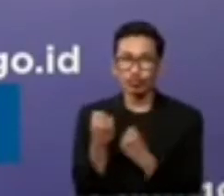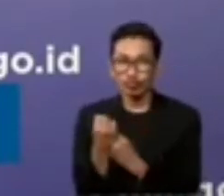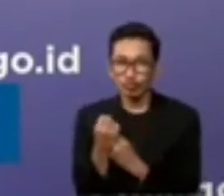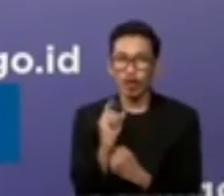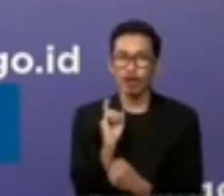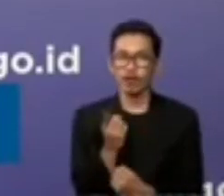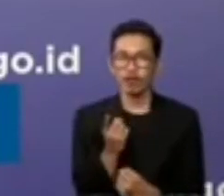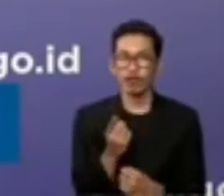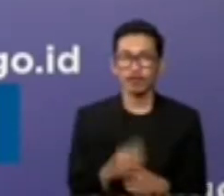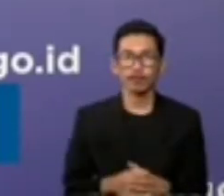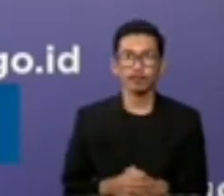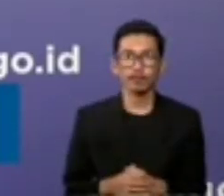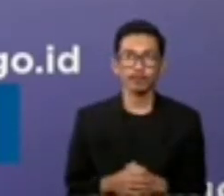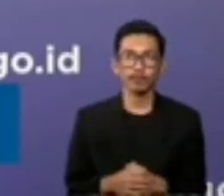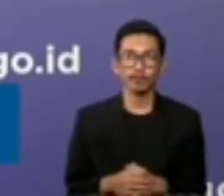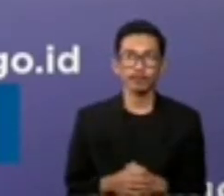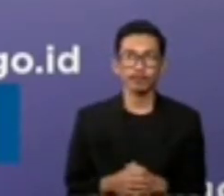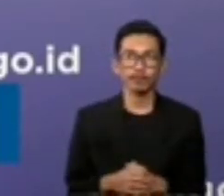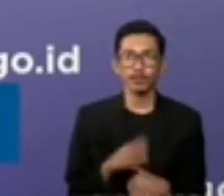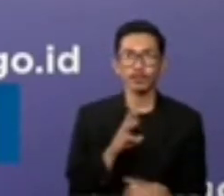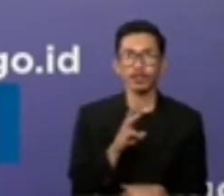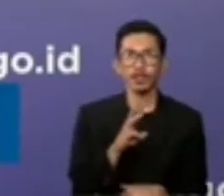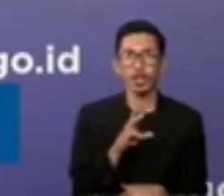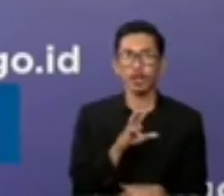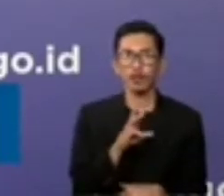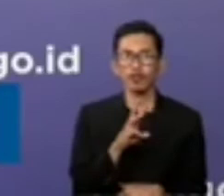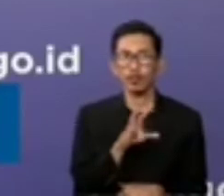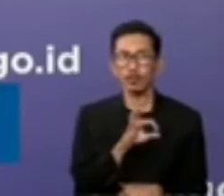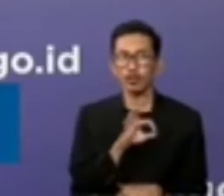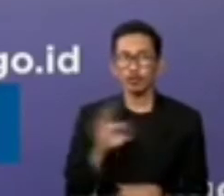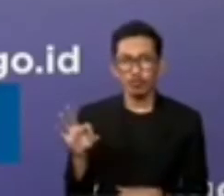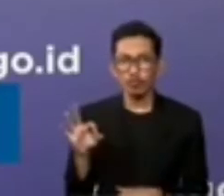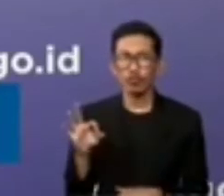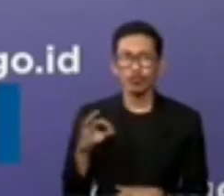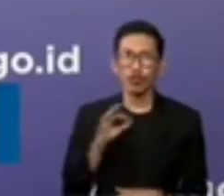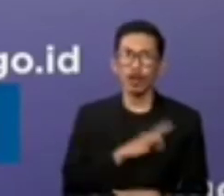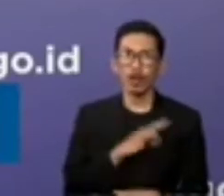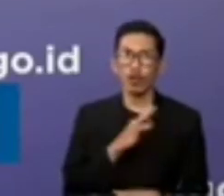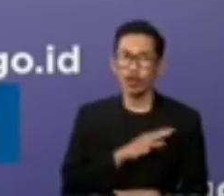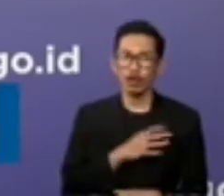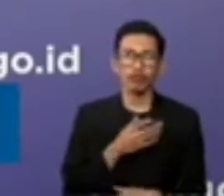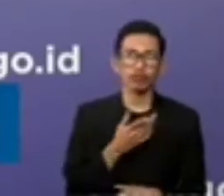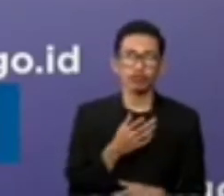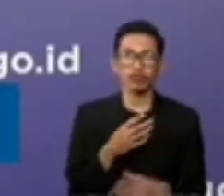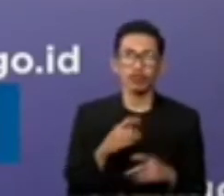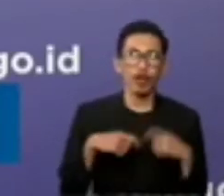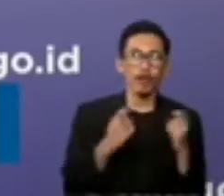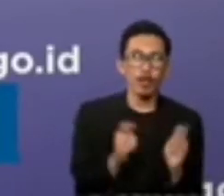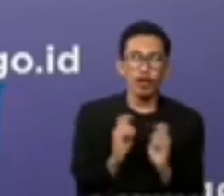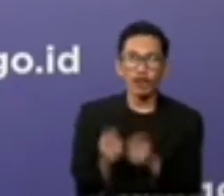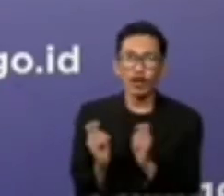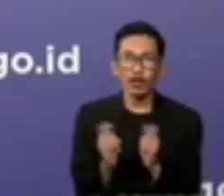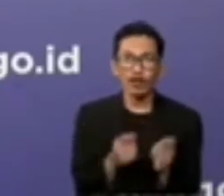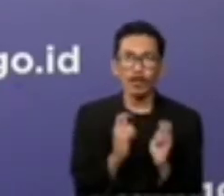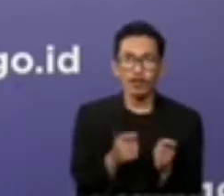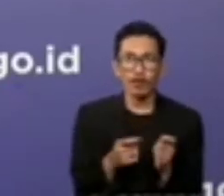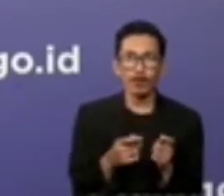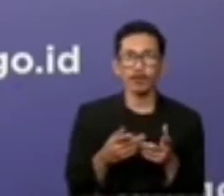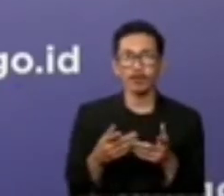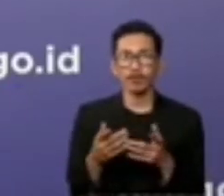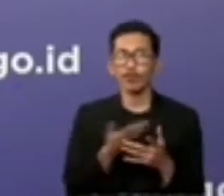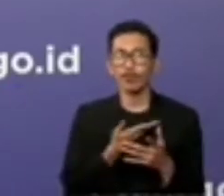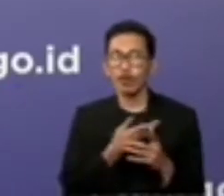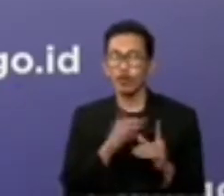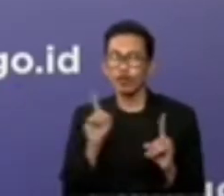kita. 30.000 relawan mendaftar dan bergabung dengan gugus tugas, ingin mendampingi ratusan ribu